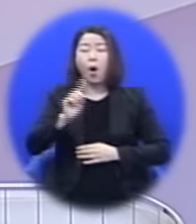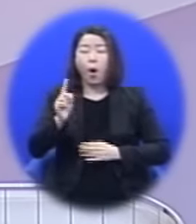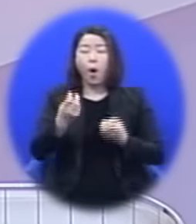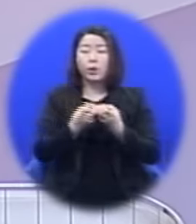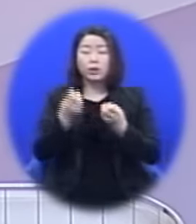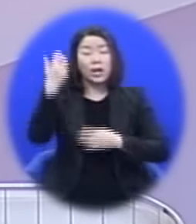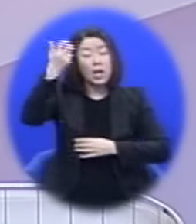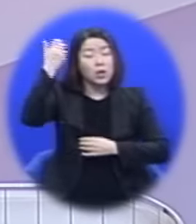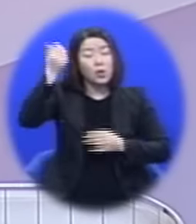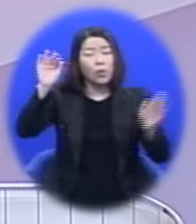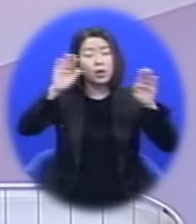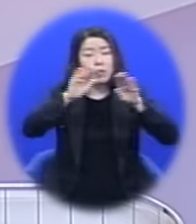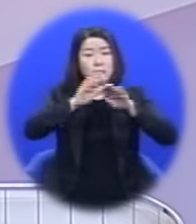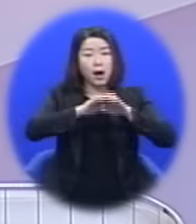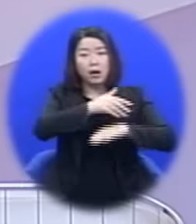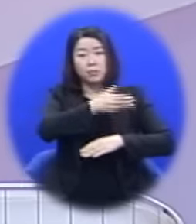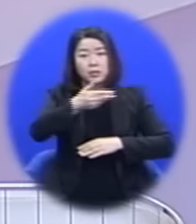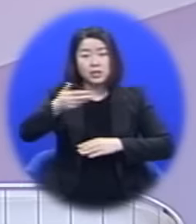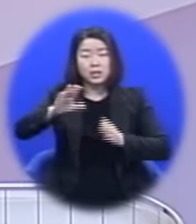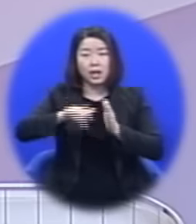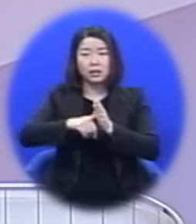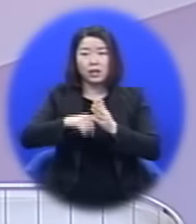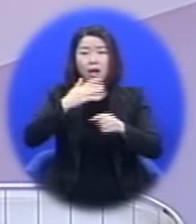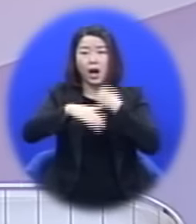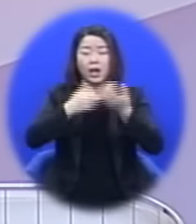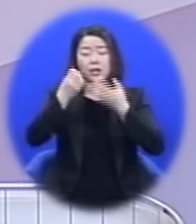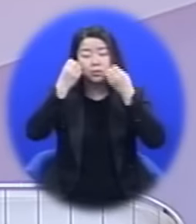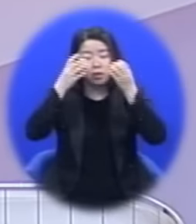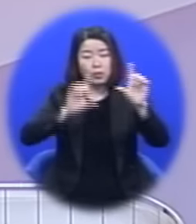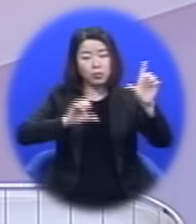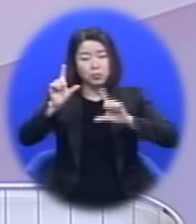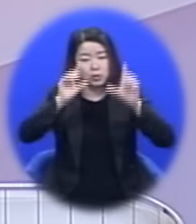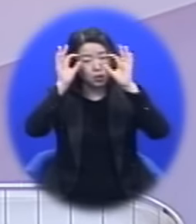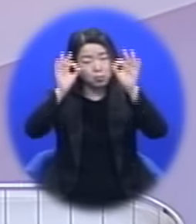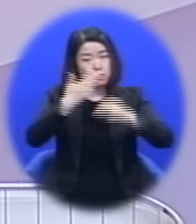지나면서 하나님의 새로운 모습을 볼 수 있단 말입니까?